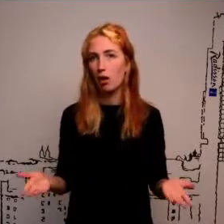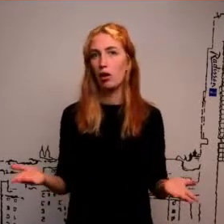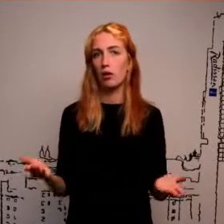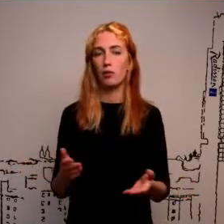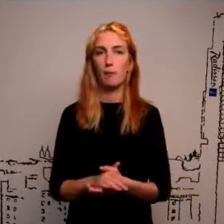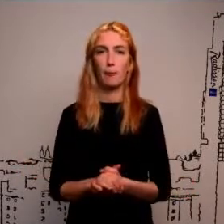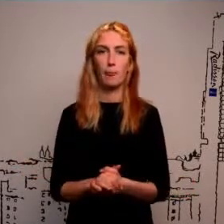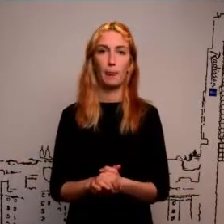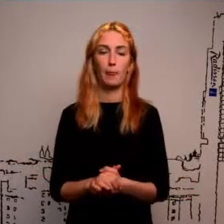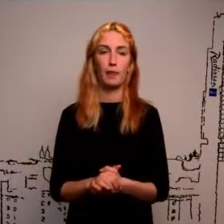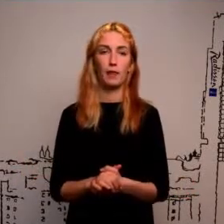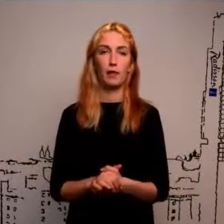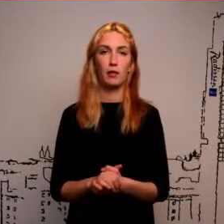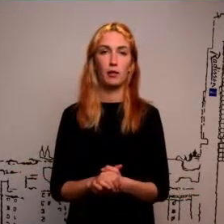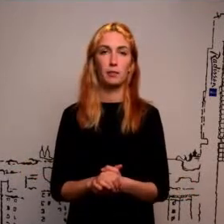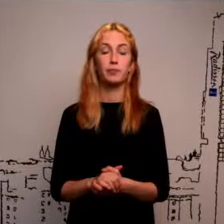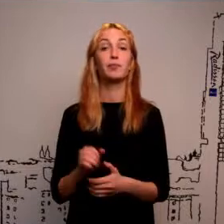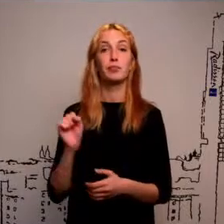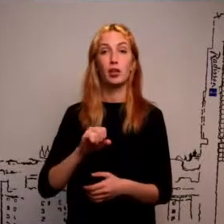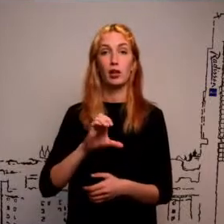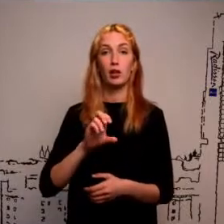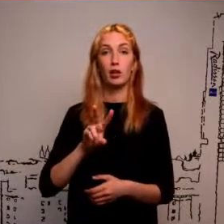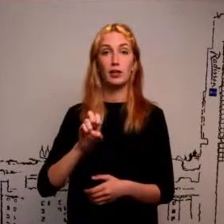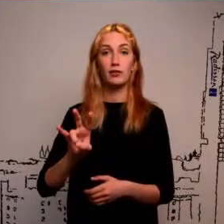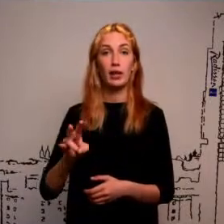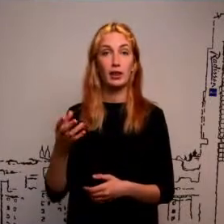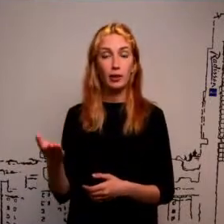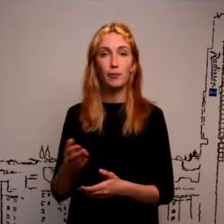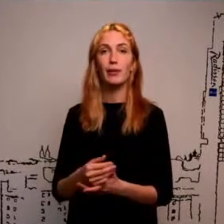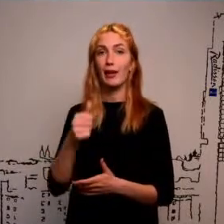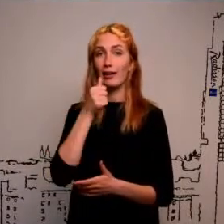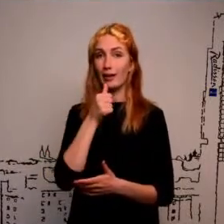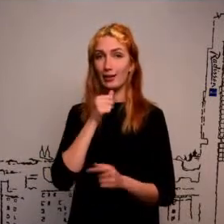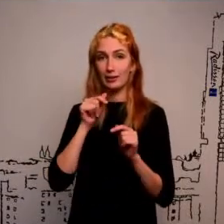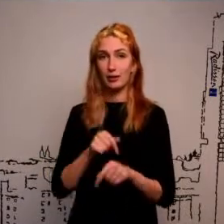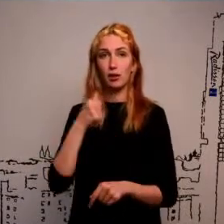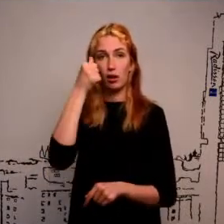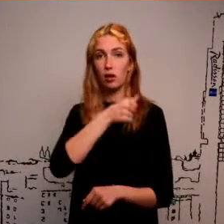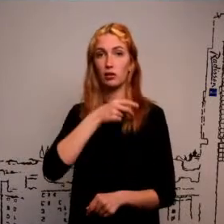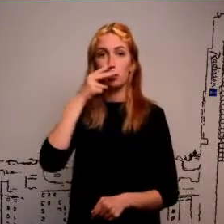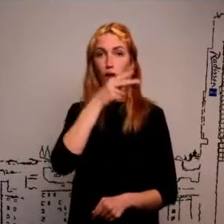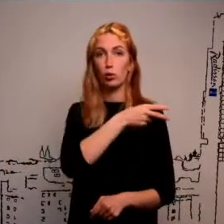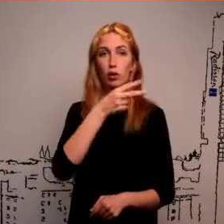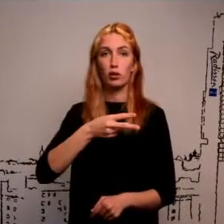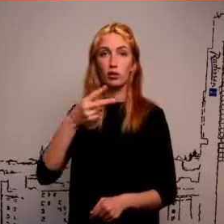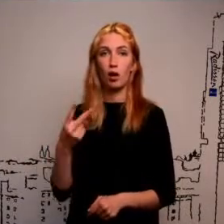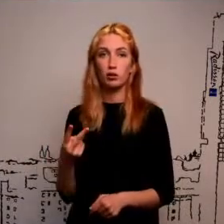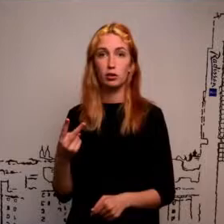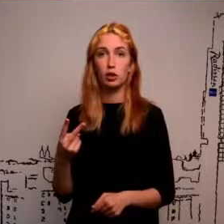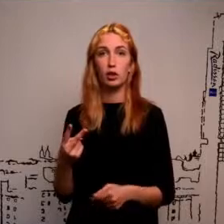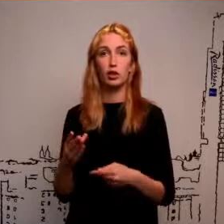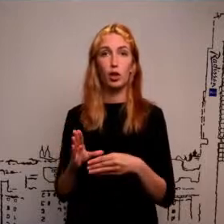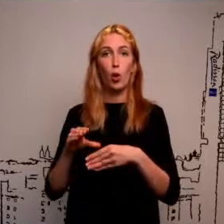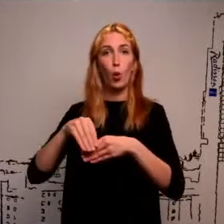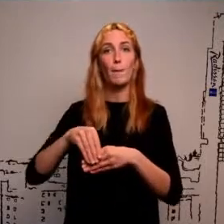kaupa. Ja Sven, kas Eestis aastal 2022 on ümbrikupalk või